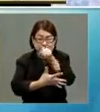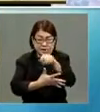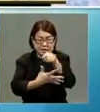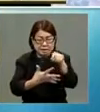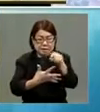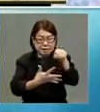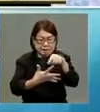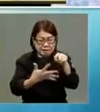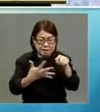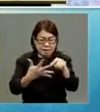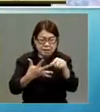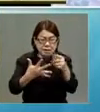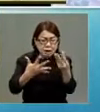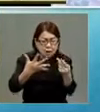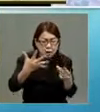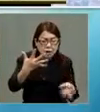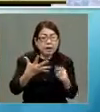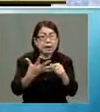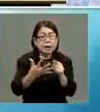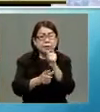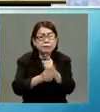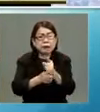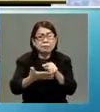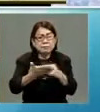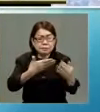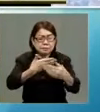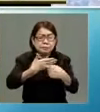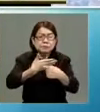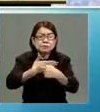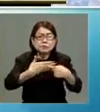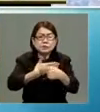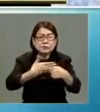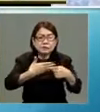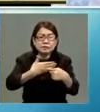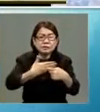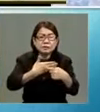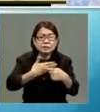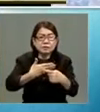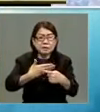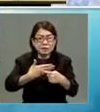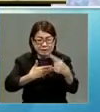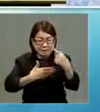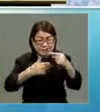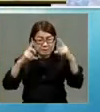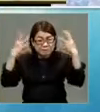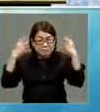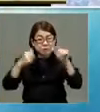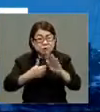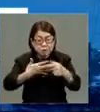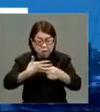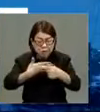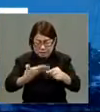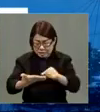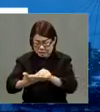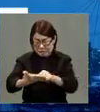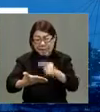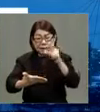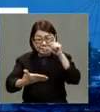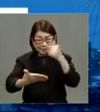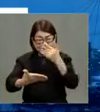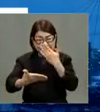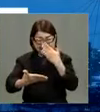ตัวเขาเรียกว่าตัวโค้ดหลังบัตรประจำตัวประชาชนนะครับเพราะฉะนั้นตัวเลขที่อยู่ด้านหลังชุดทั้งหลังเนี่ยเป็นตัวเลขครับท่านที่